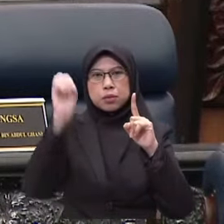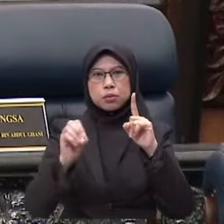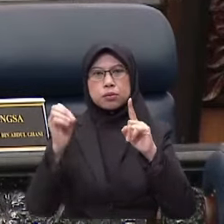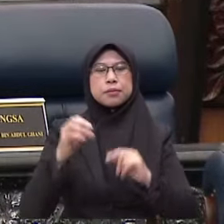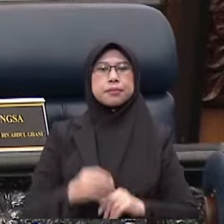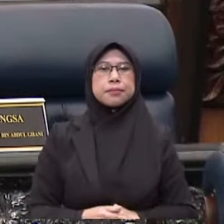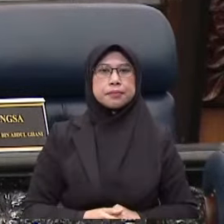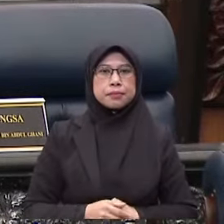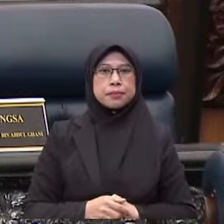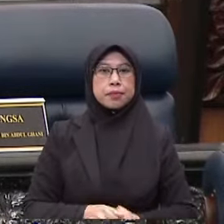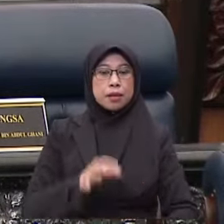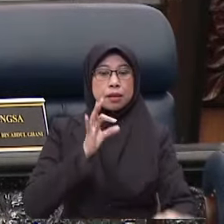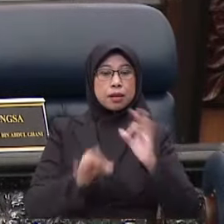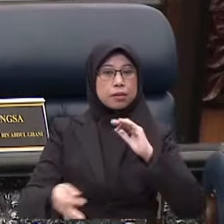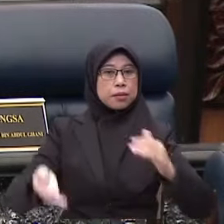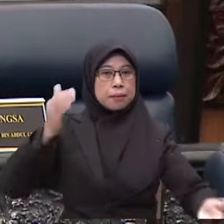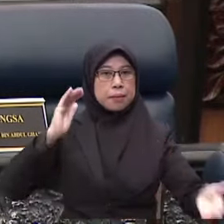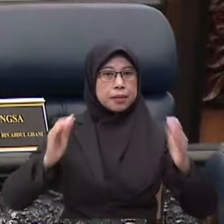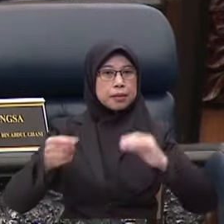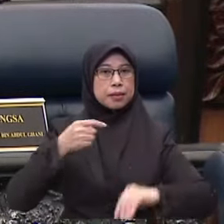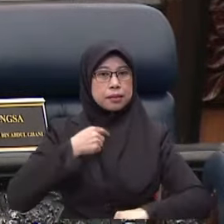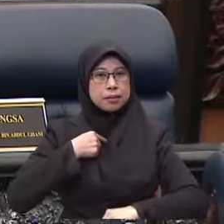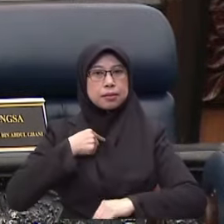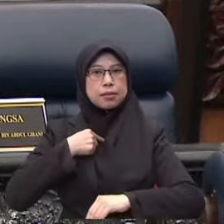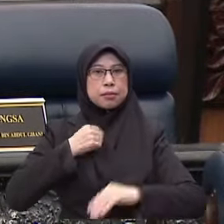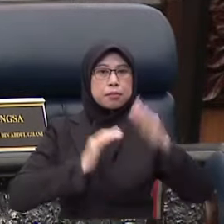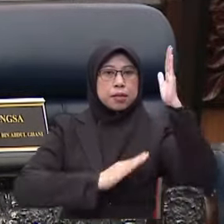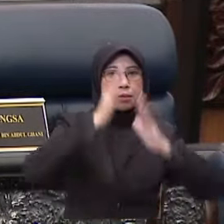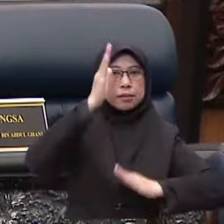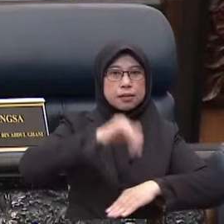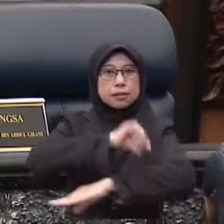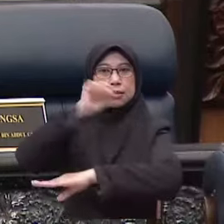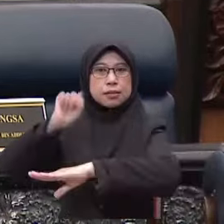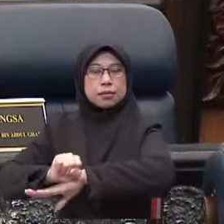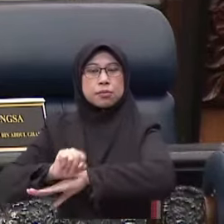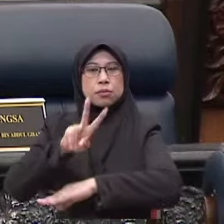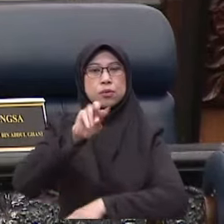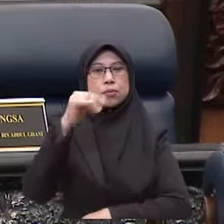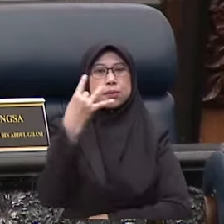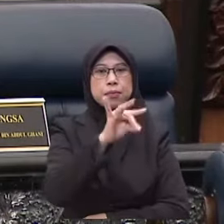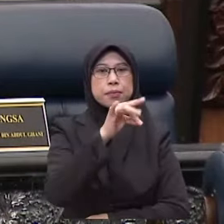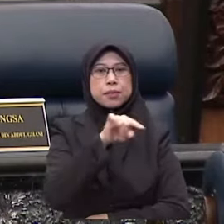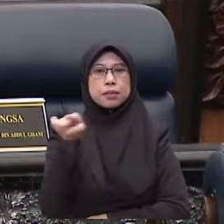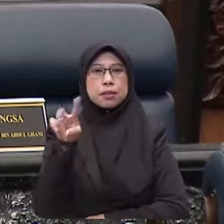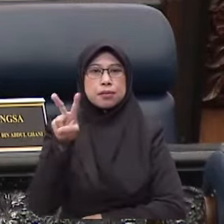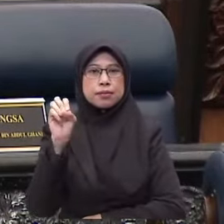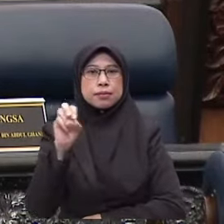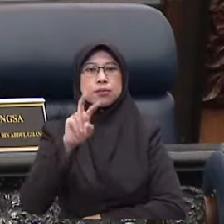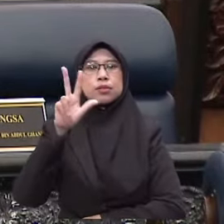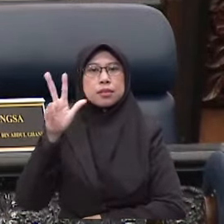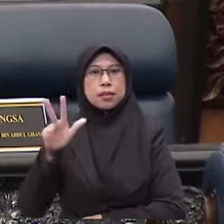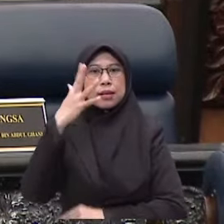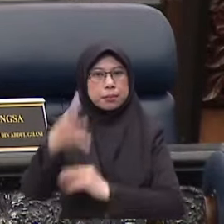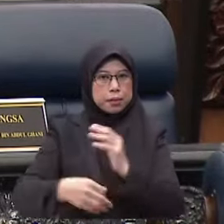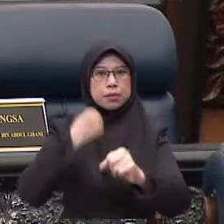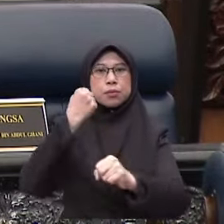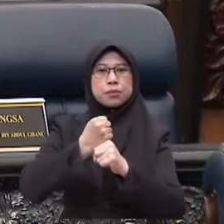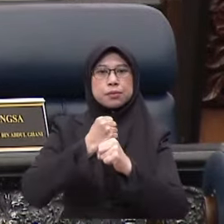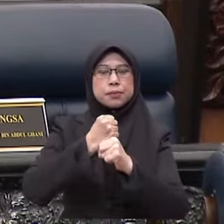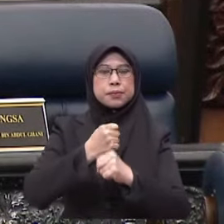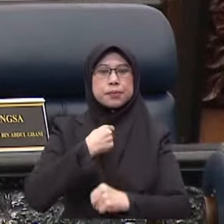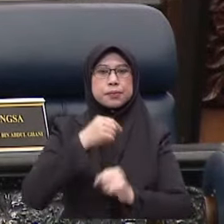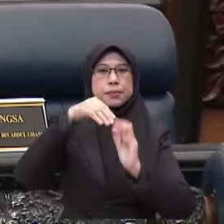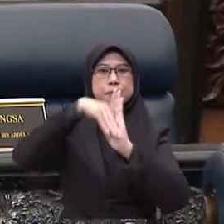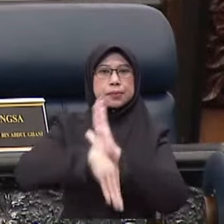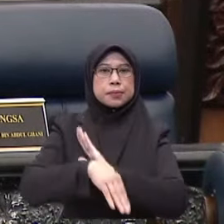11.1% kalau kita banding kita dengan Singapura 2018 dengan 2023 5 tahun kita